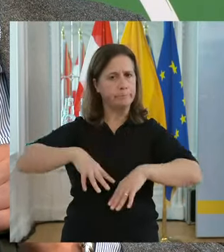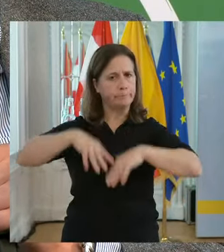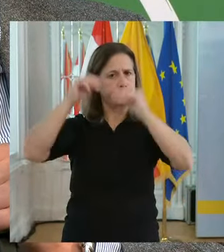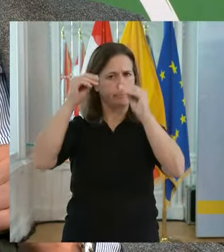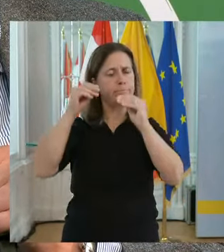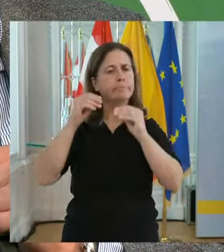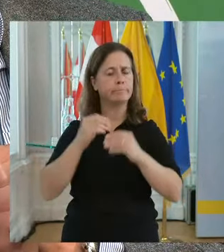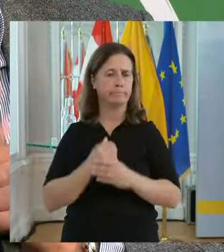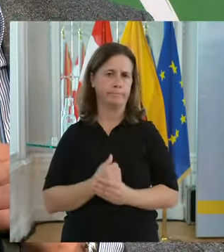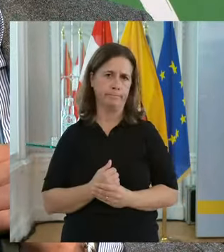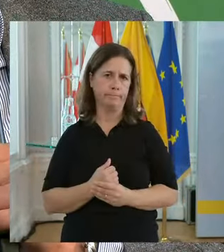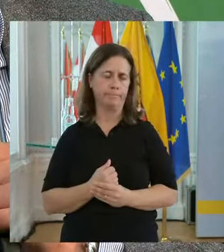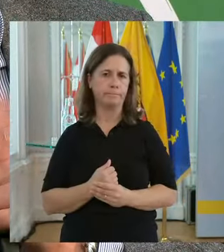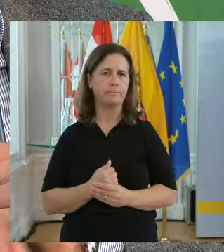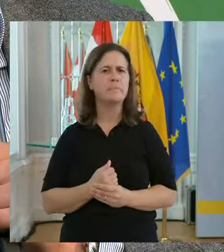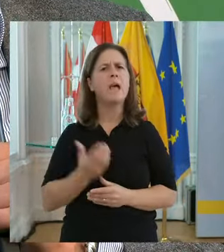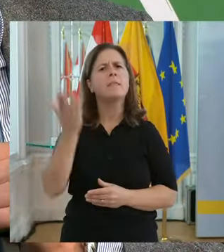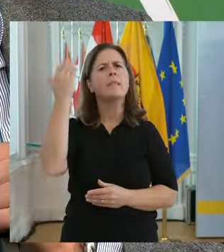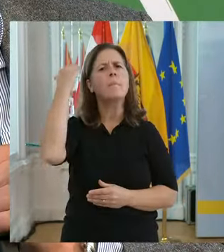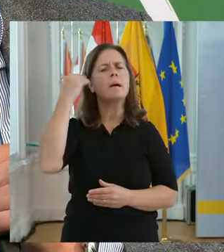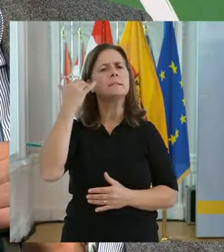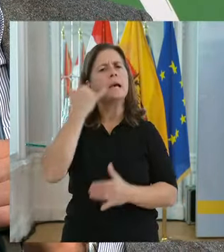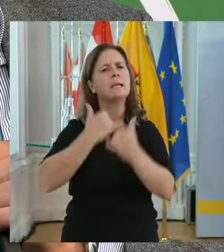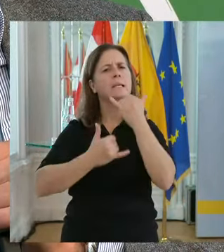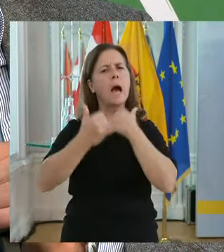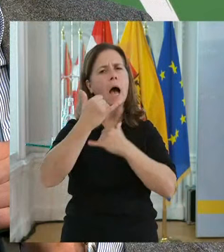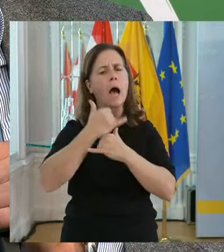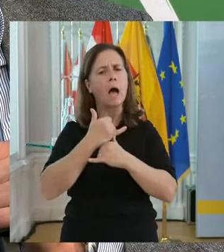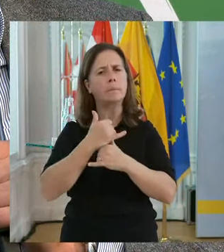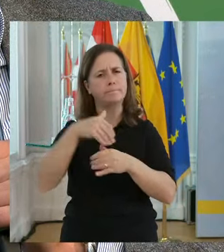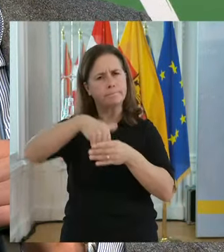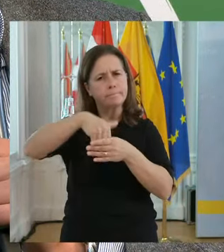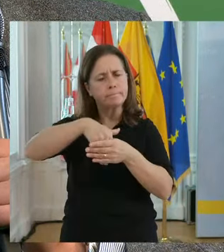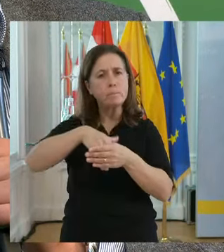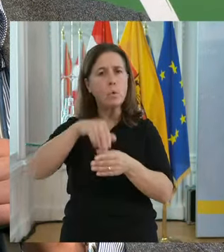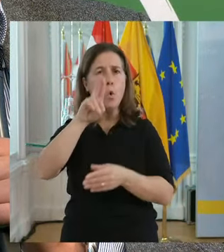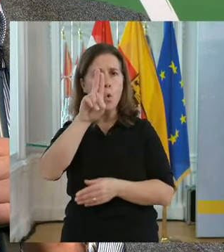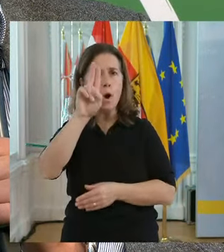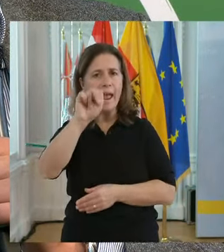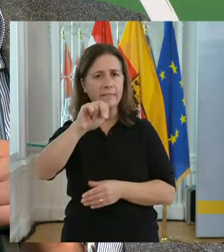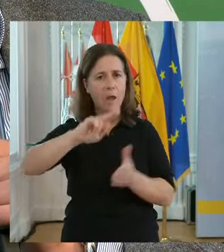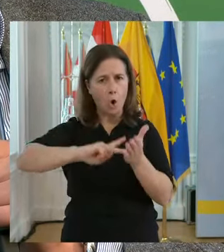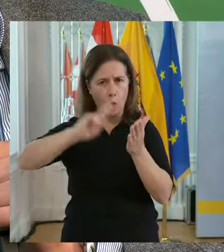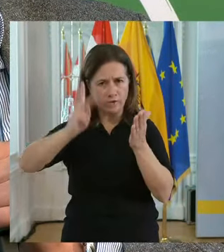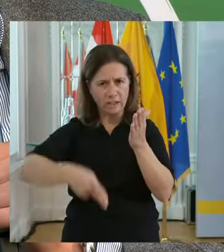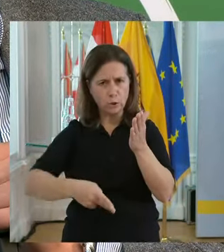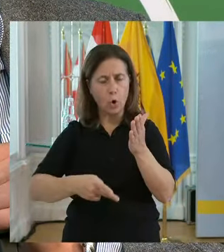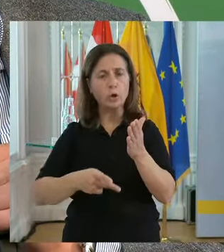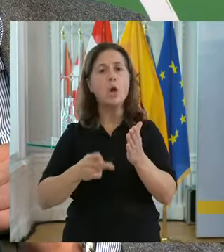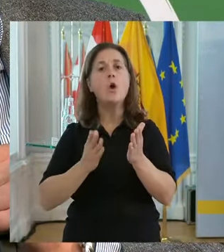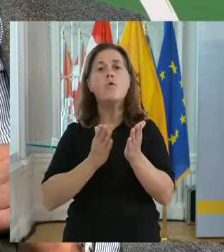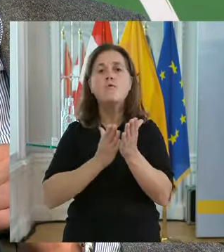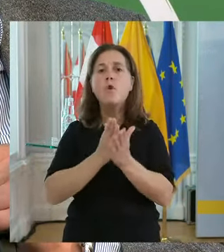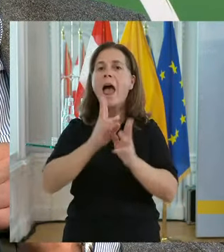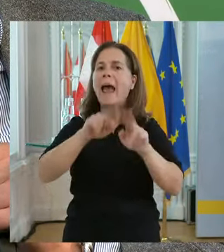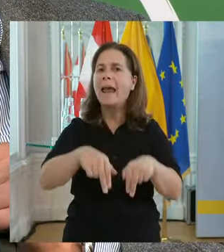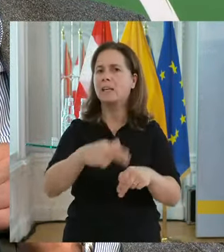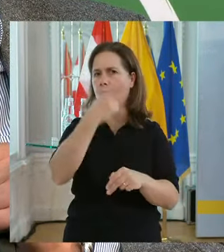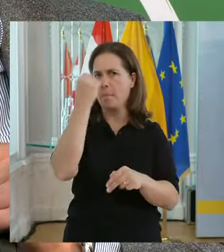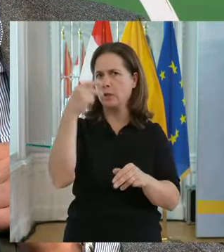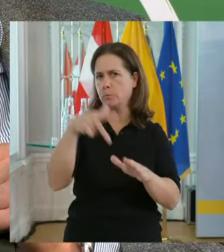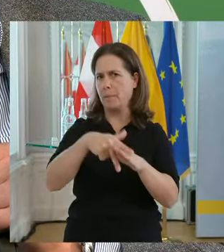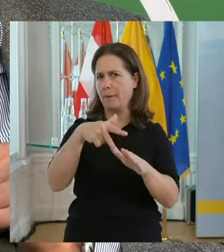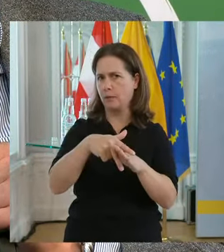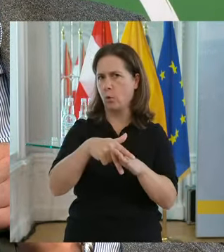gerufen haben. Das war das Jahr, wo die UN-Konvention für die Rechte von Menschen